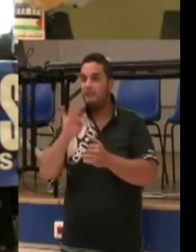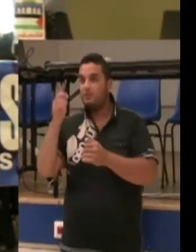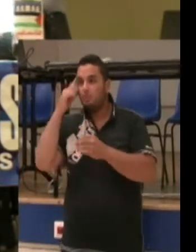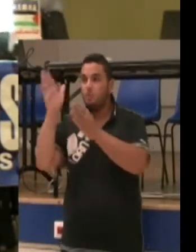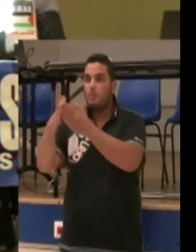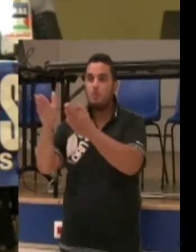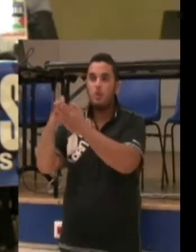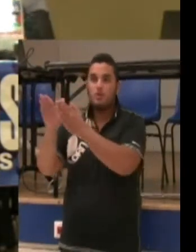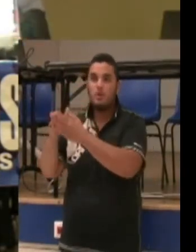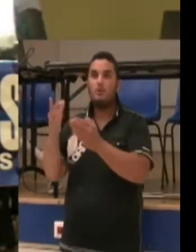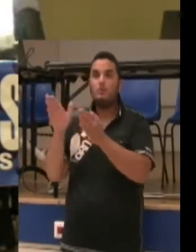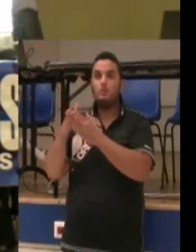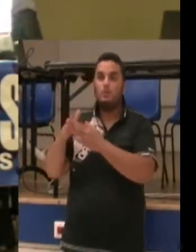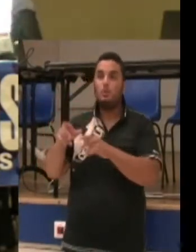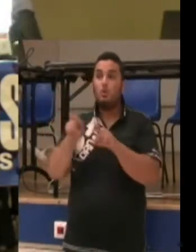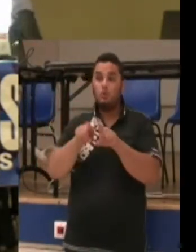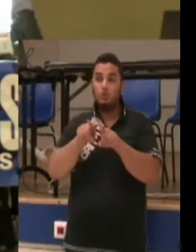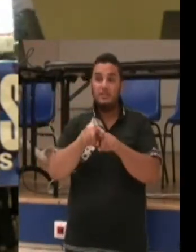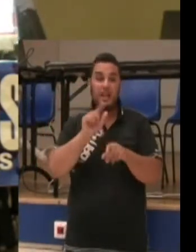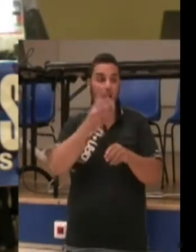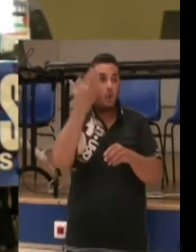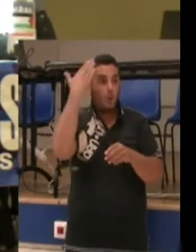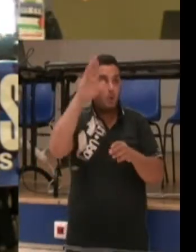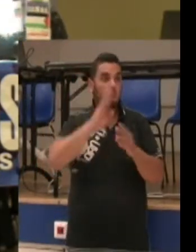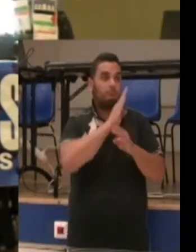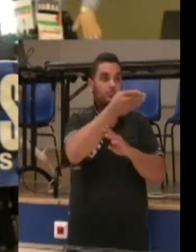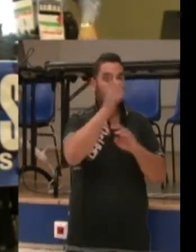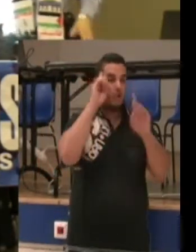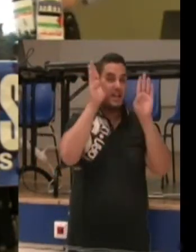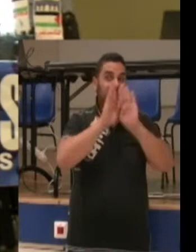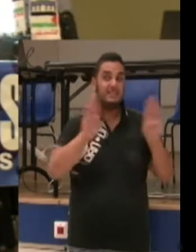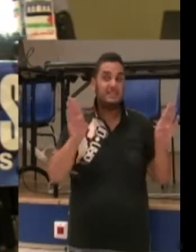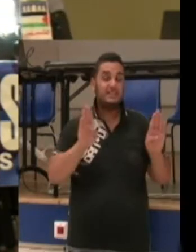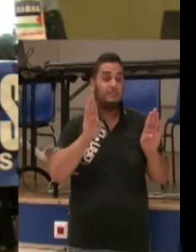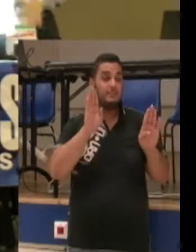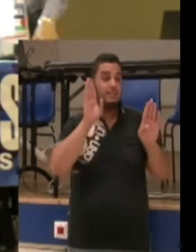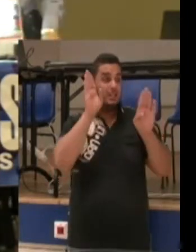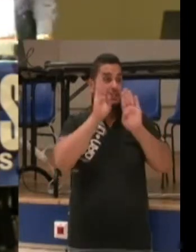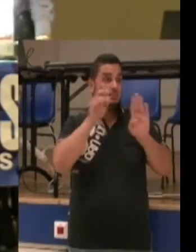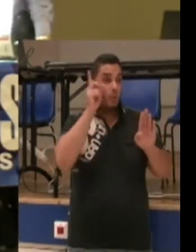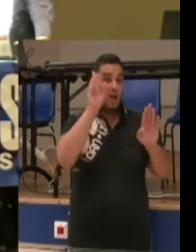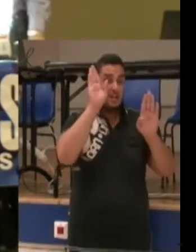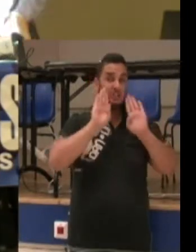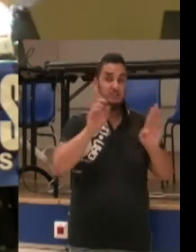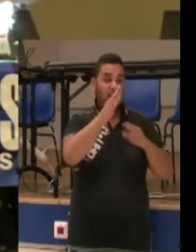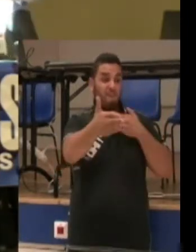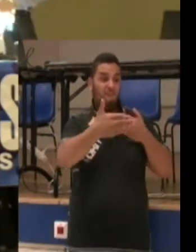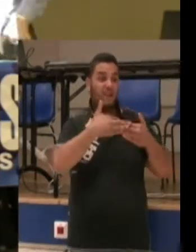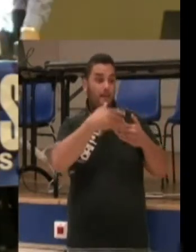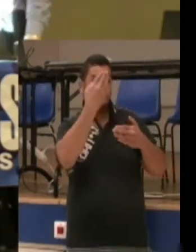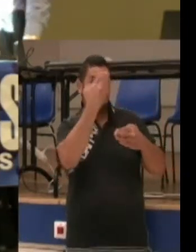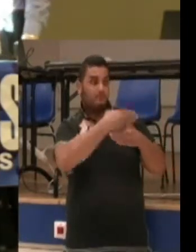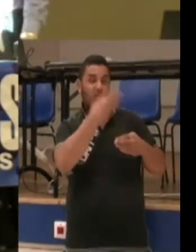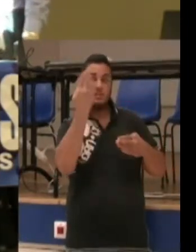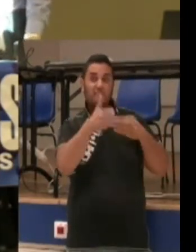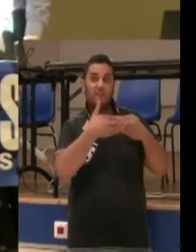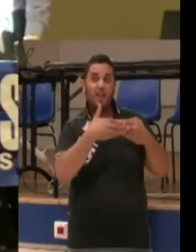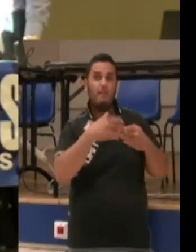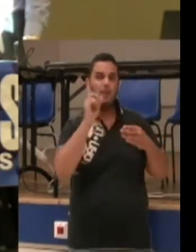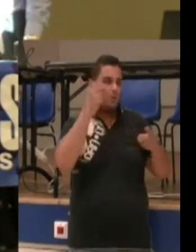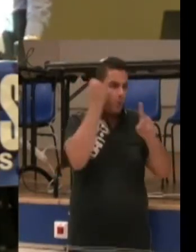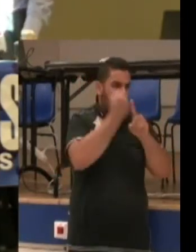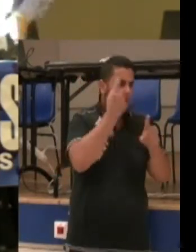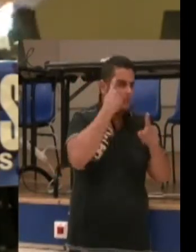aux autorités égyptiennes la permission de rentrer à Gaza. Parce qu'à chaque fois qu'on fait de convoi, on